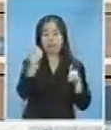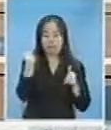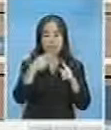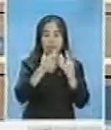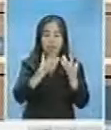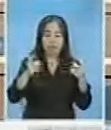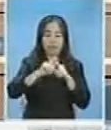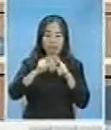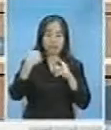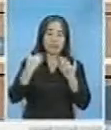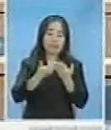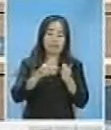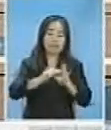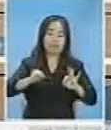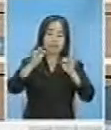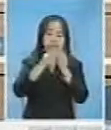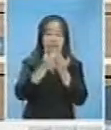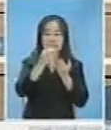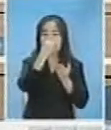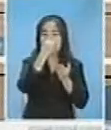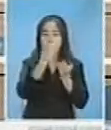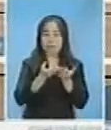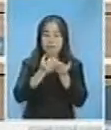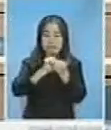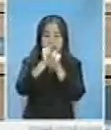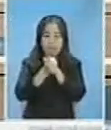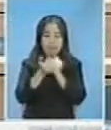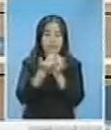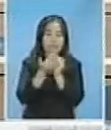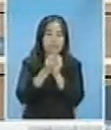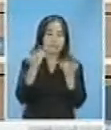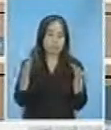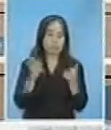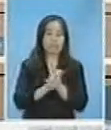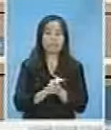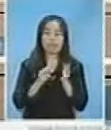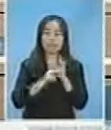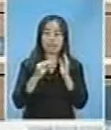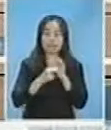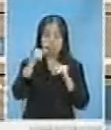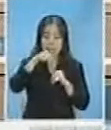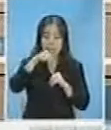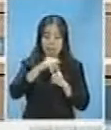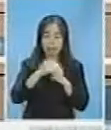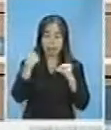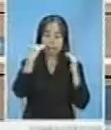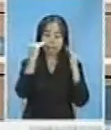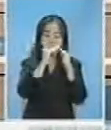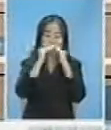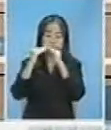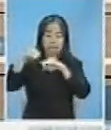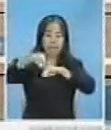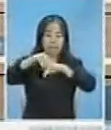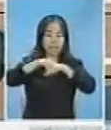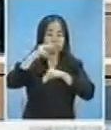ครับเรือประมงครับเรือเขาจะแปลงเป็นทรัพย์สินแปลงเป็นทุนไม่ได้ครับและมีหนำซ้ำนะครับบ้านที่เขาอยู่ในบริเวณริ